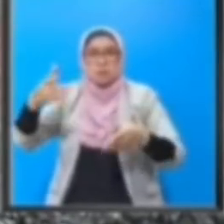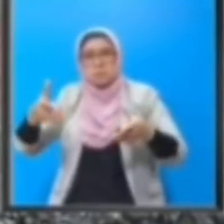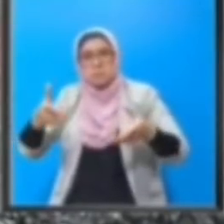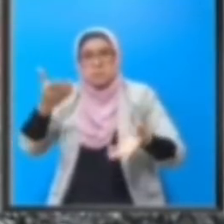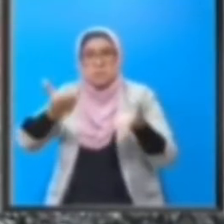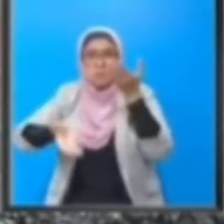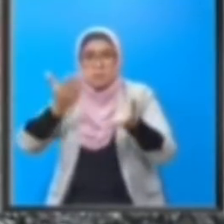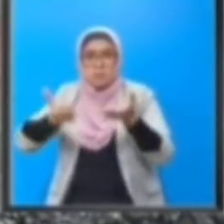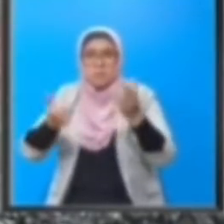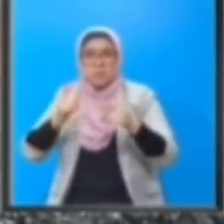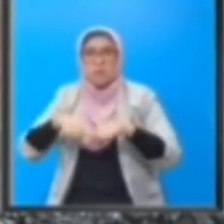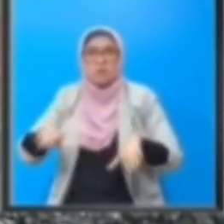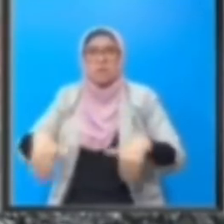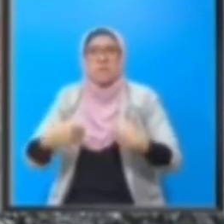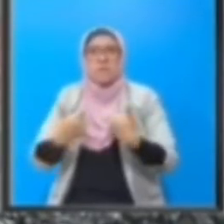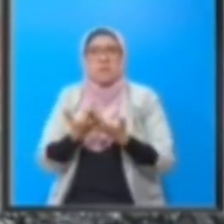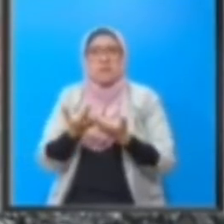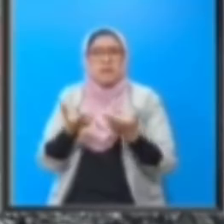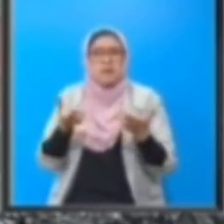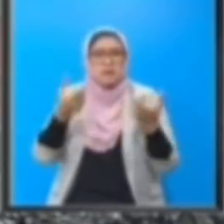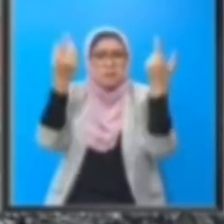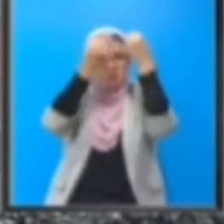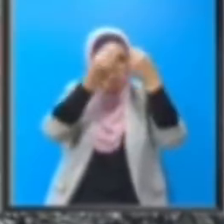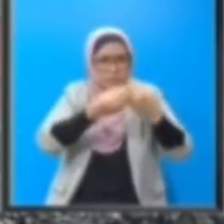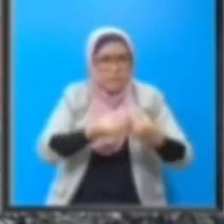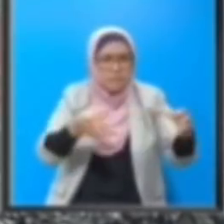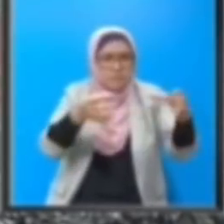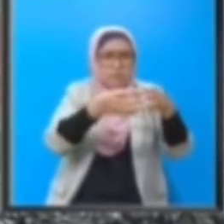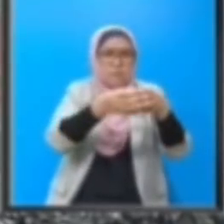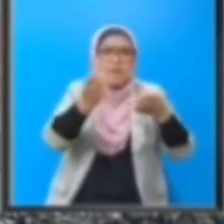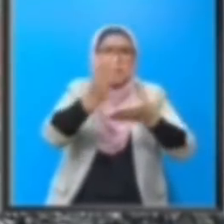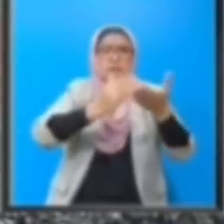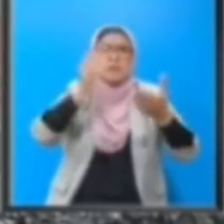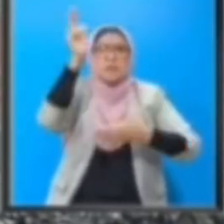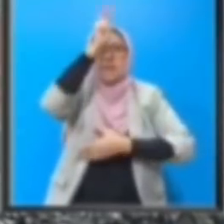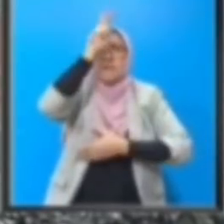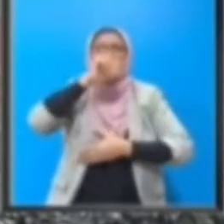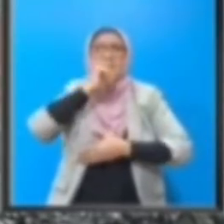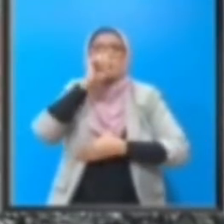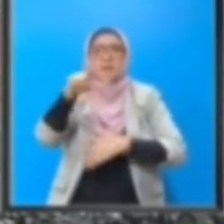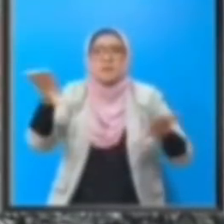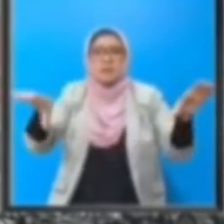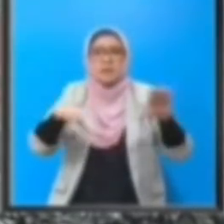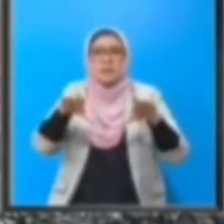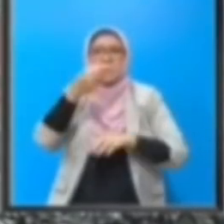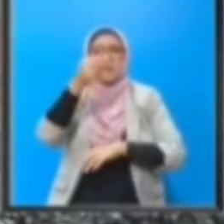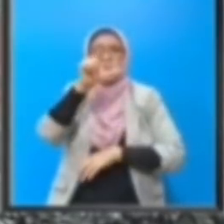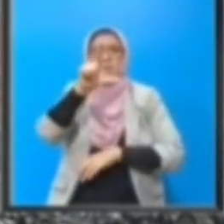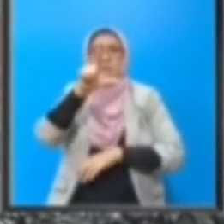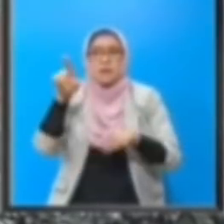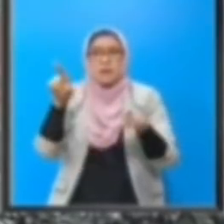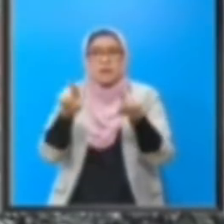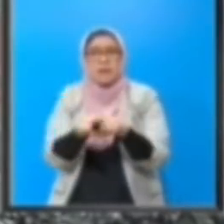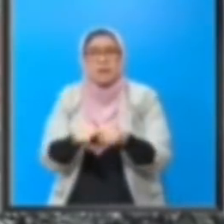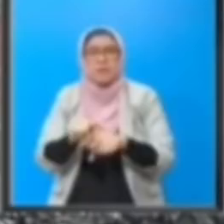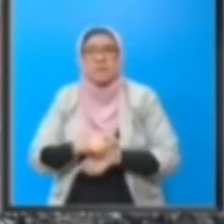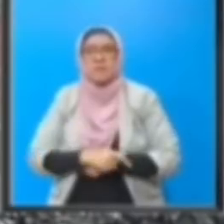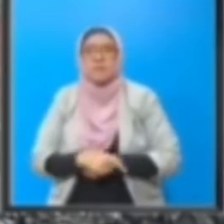yakin bahawa penghitung di blok lain di pihak kerajaan tidak berbuat perkara yang sama?